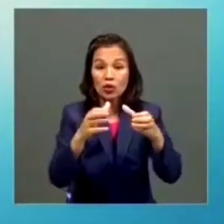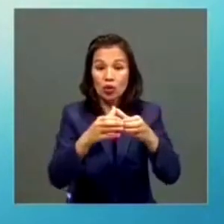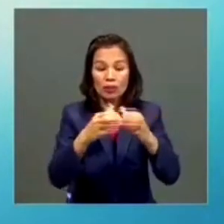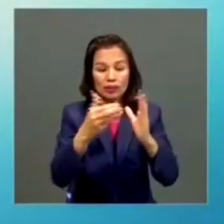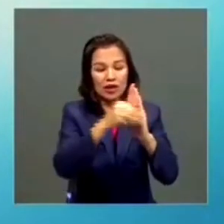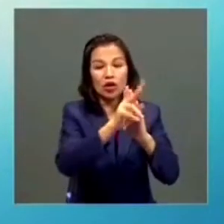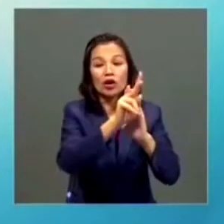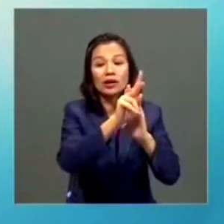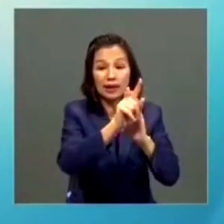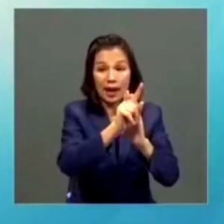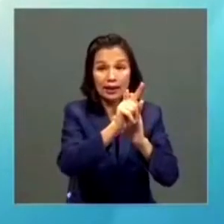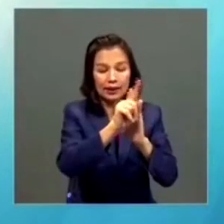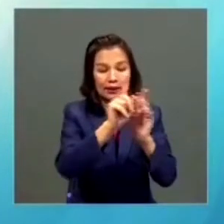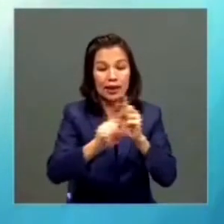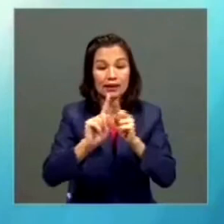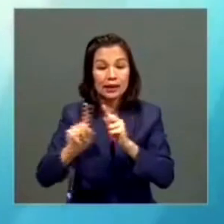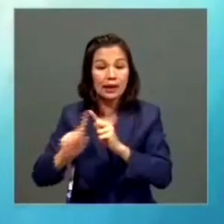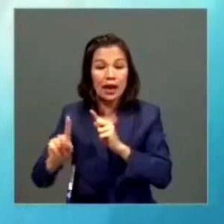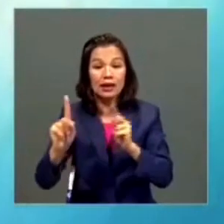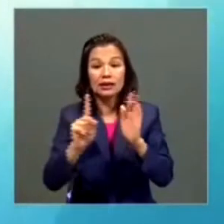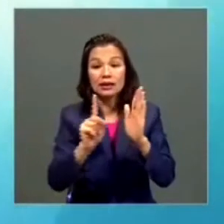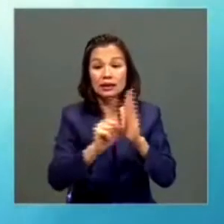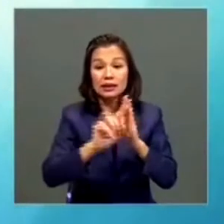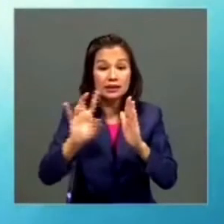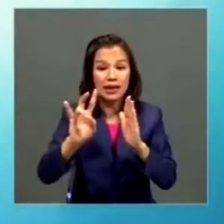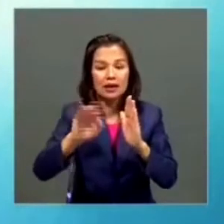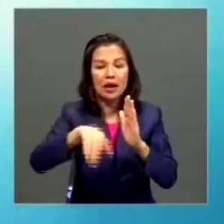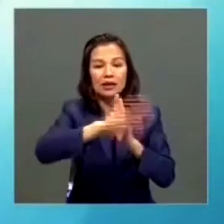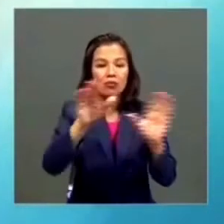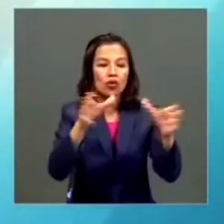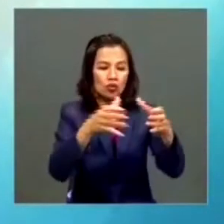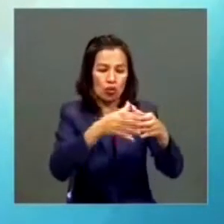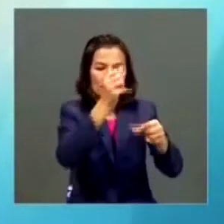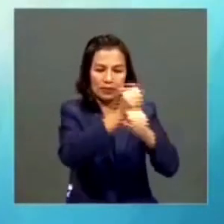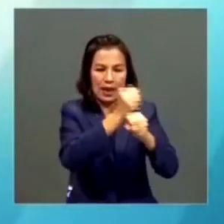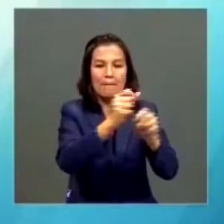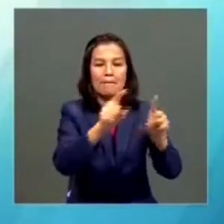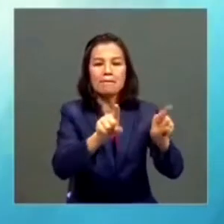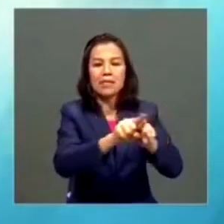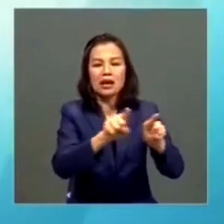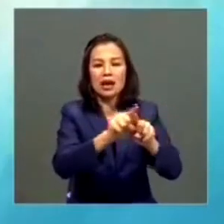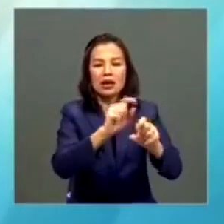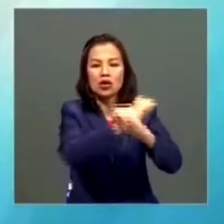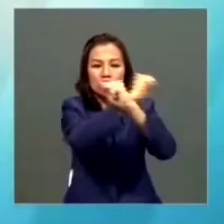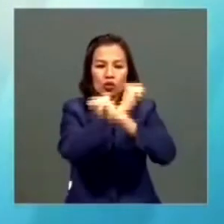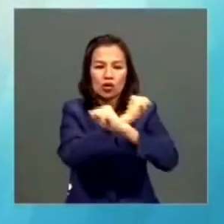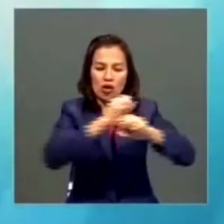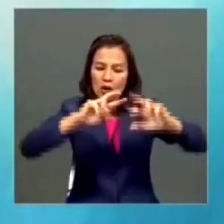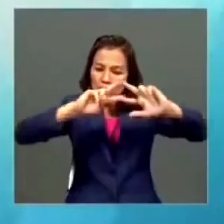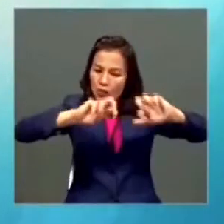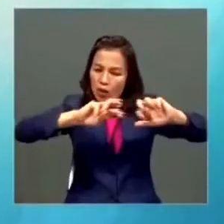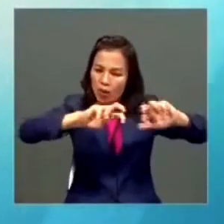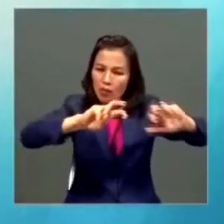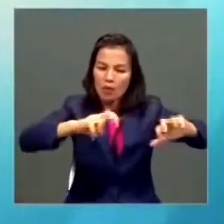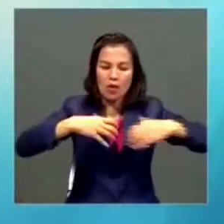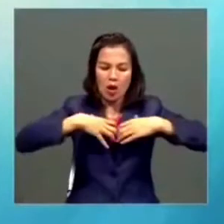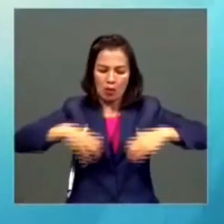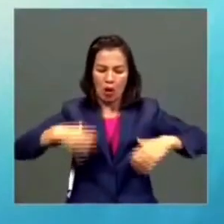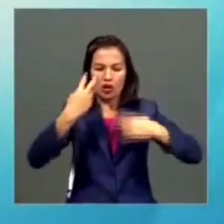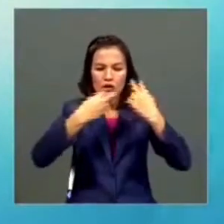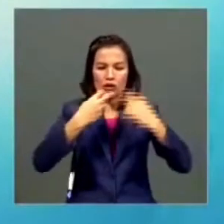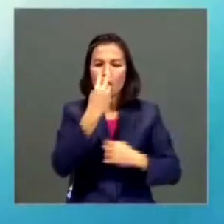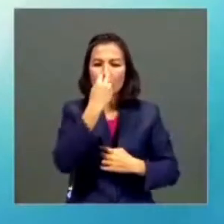ทางขอนแก่นทางอะไรทั้งหลายทำกันยังไงตอนนี้ทำกันทุกที่เลยนะครับก็จะต้องสอบสวนเชิงลึกขึ้นมาเพื่อ